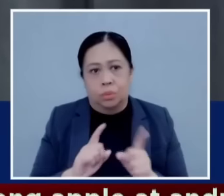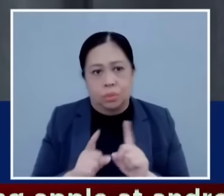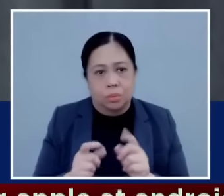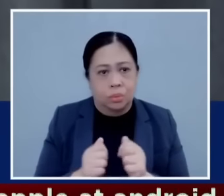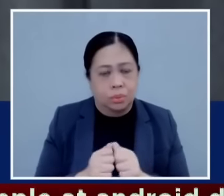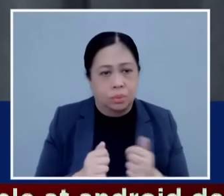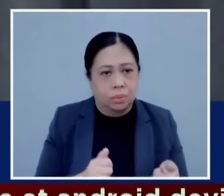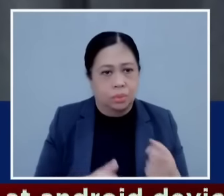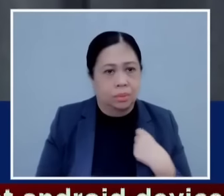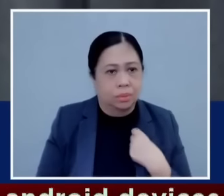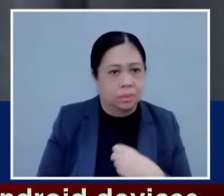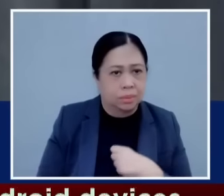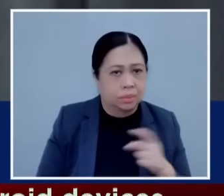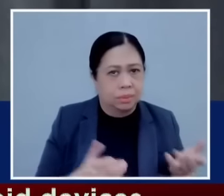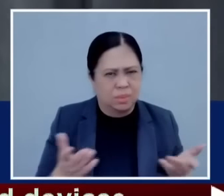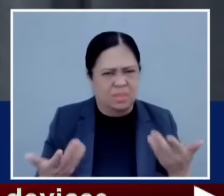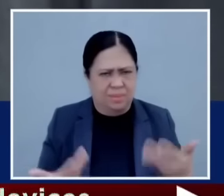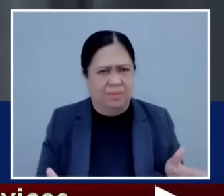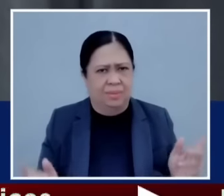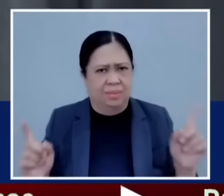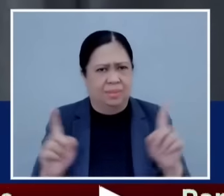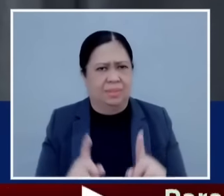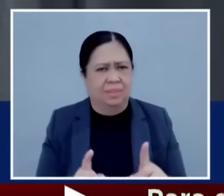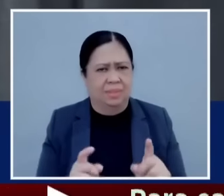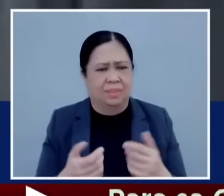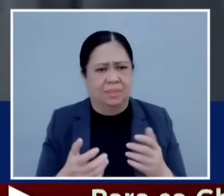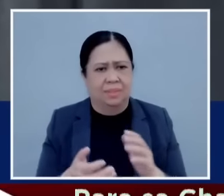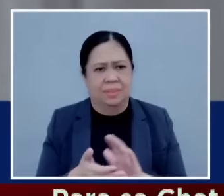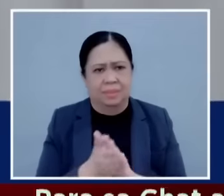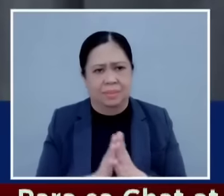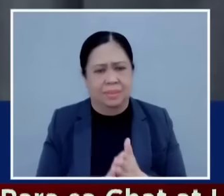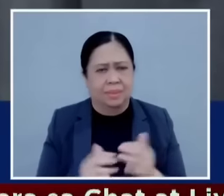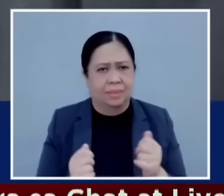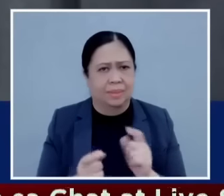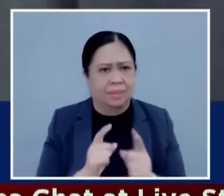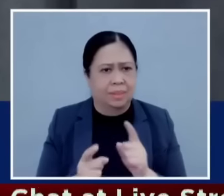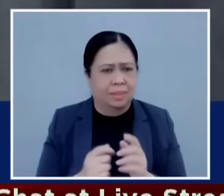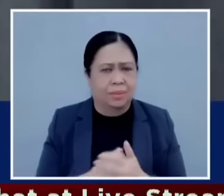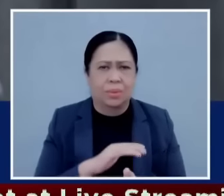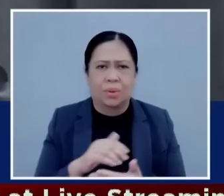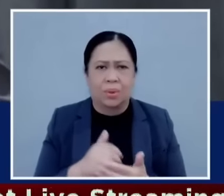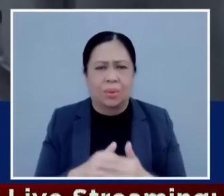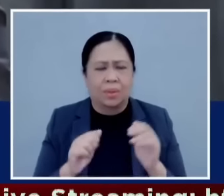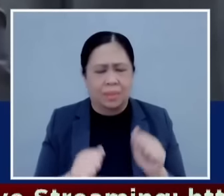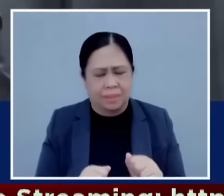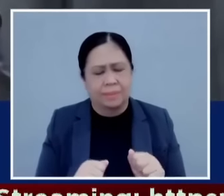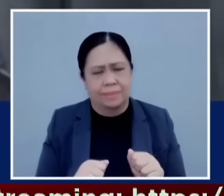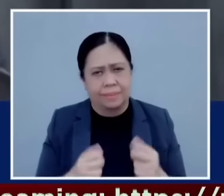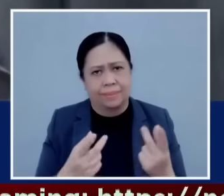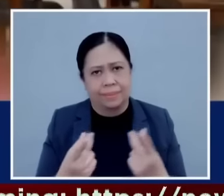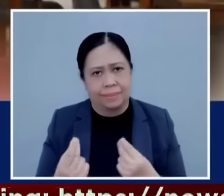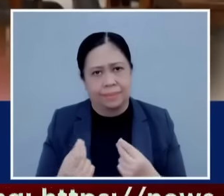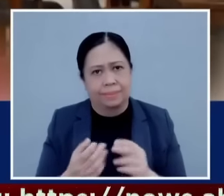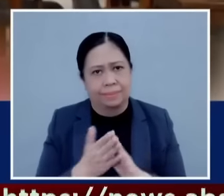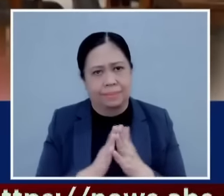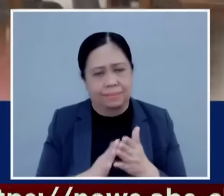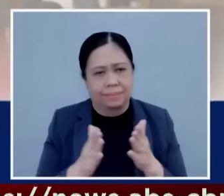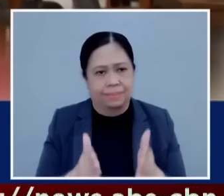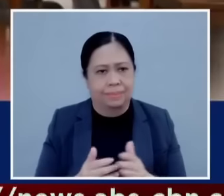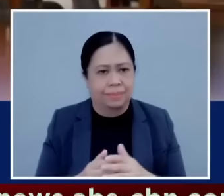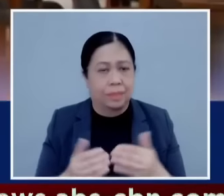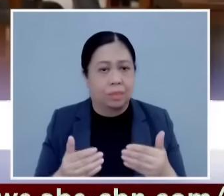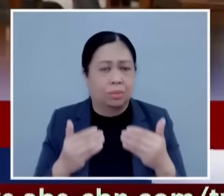here in the Senate para matapos na ito, magkaroon ng dialogue. Lahat naman yan madadaan sa usapin. Let's move